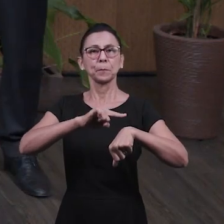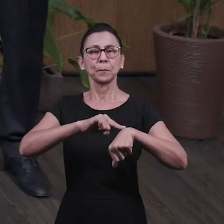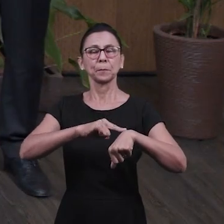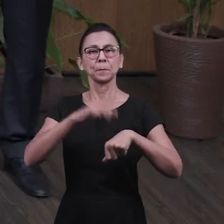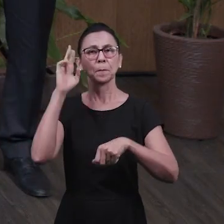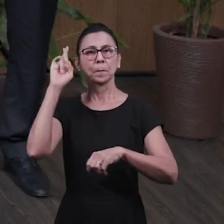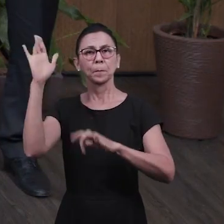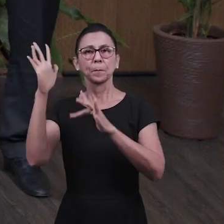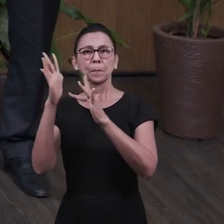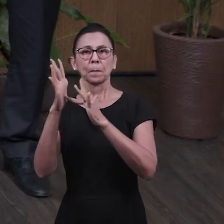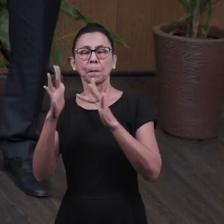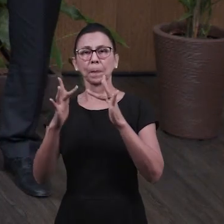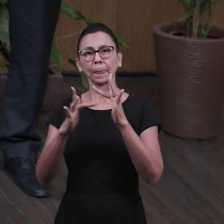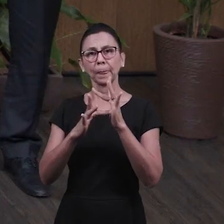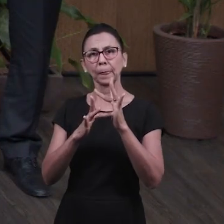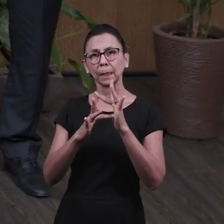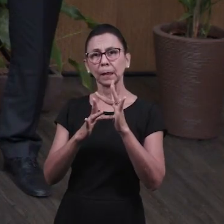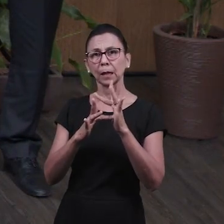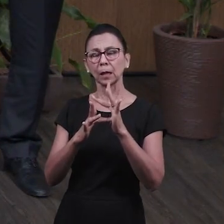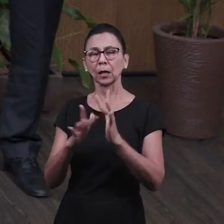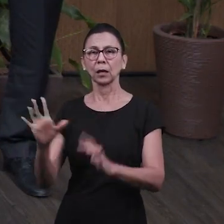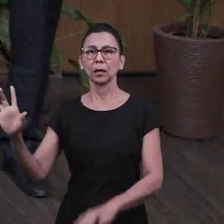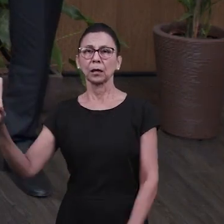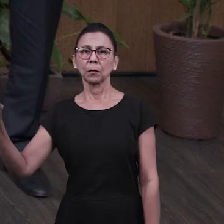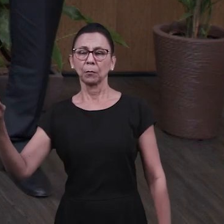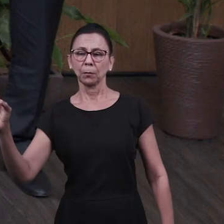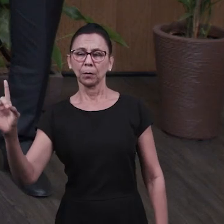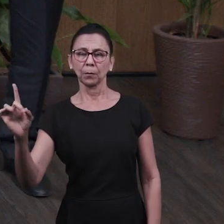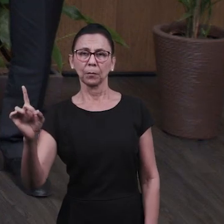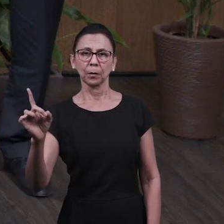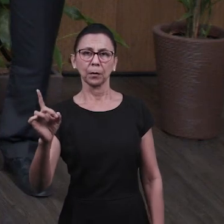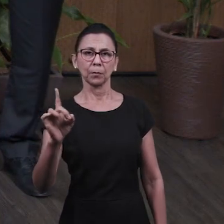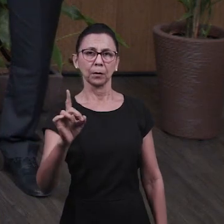parle d'un moment où le Seigneur Jésus,